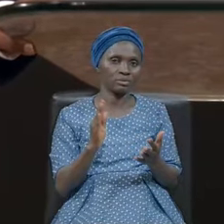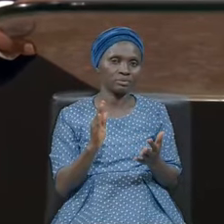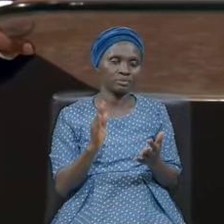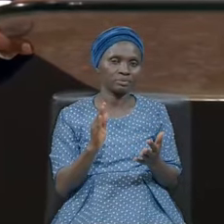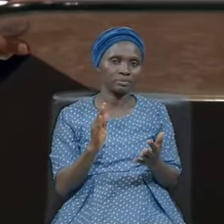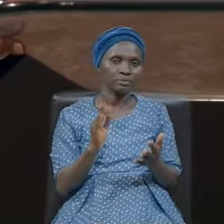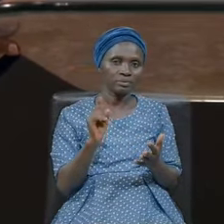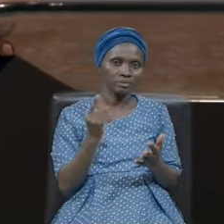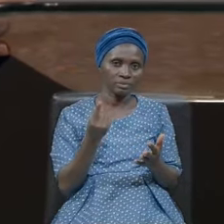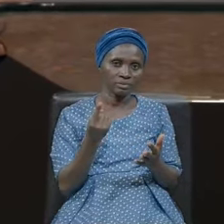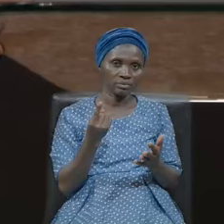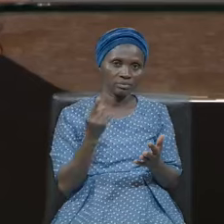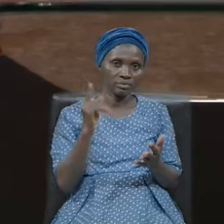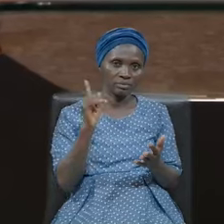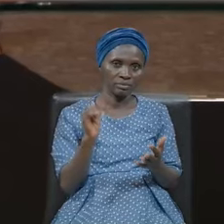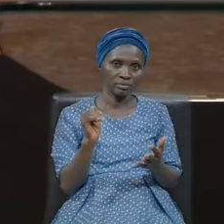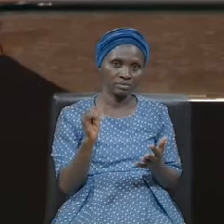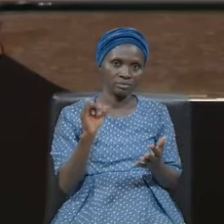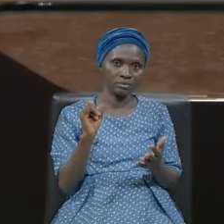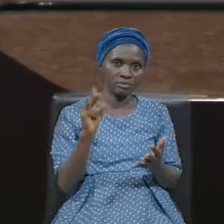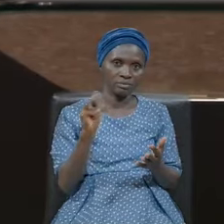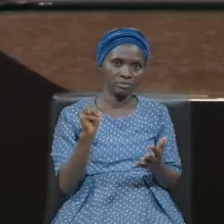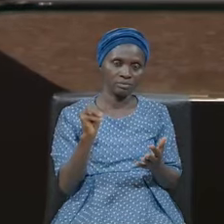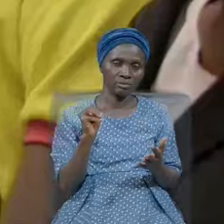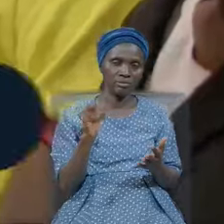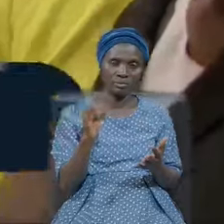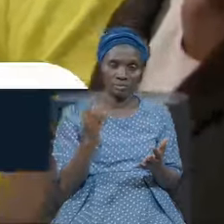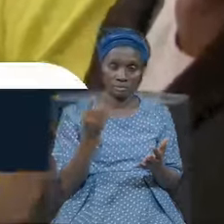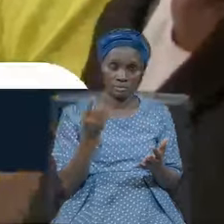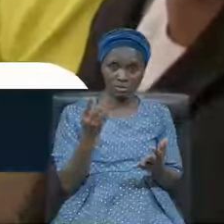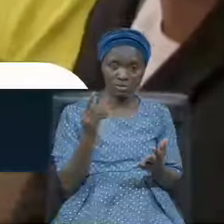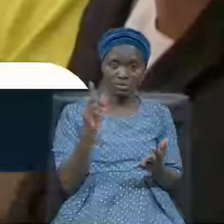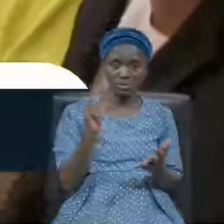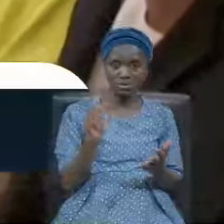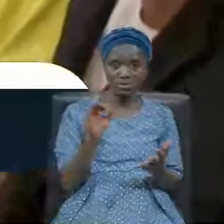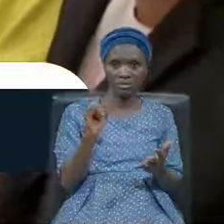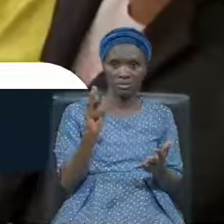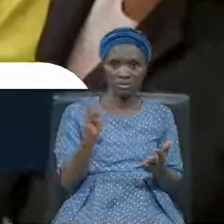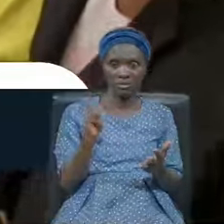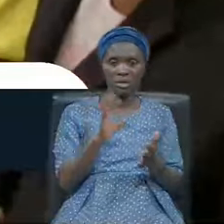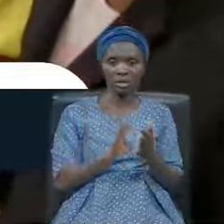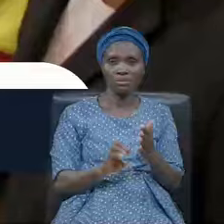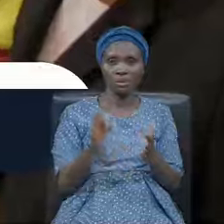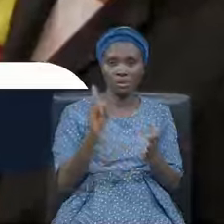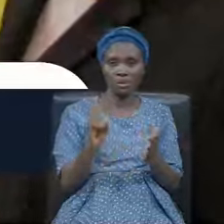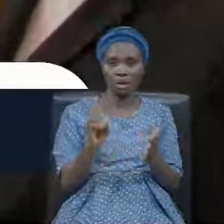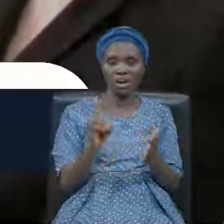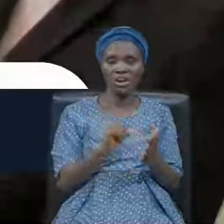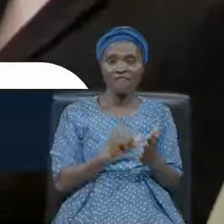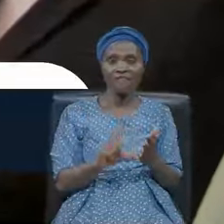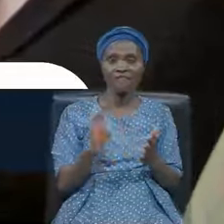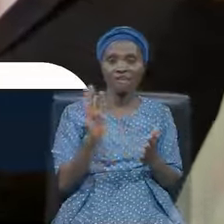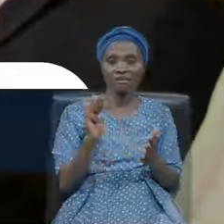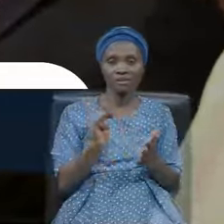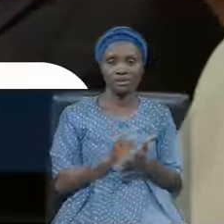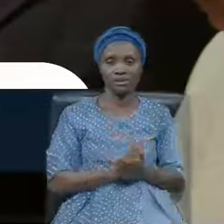1 Timothée chapitre 1, 1 Timothée chapitre 1,